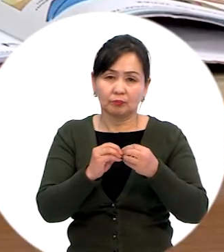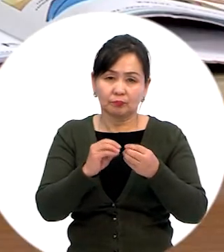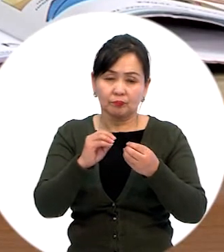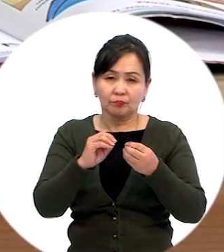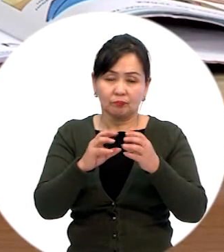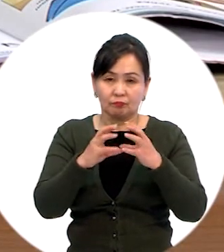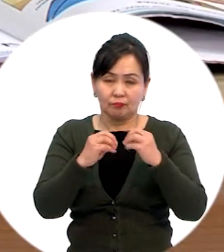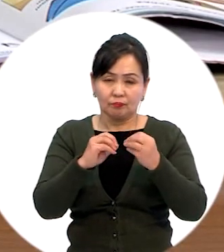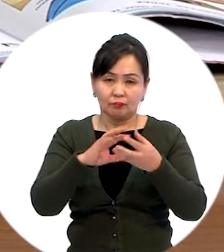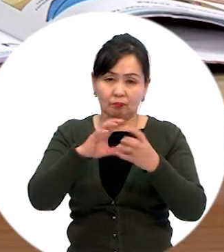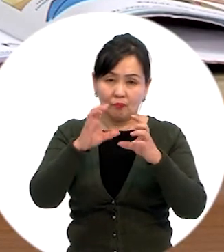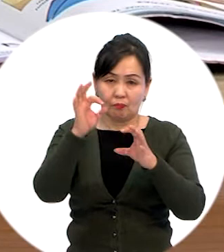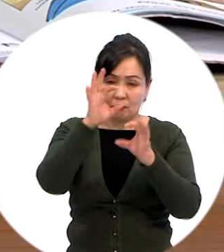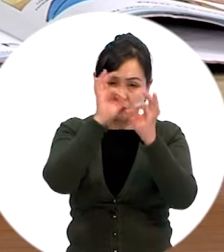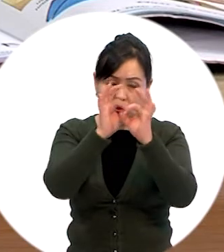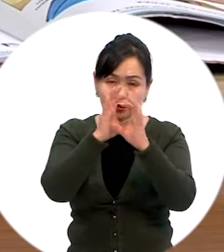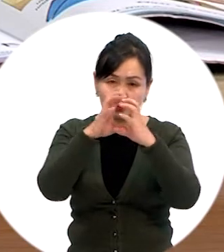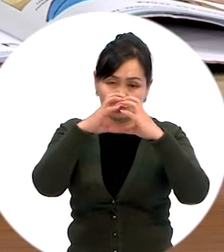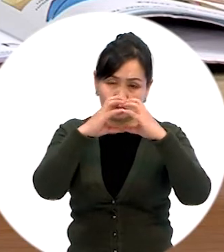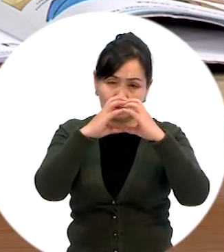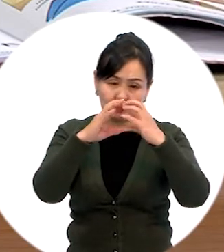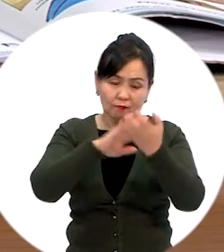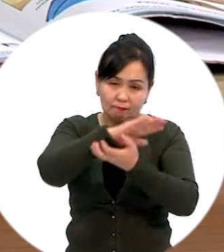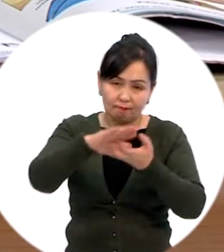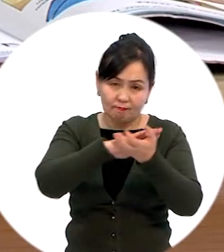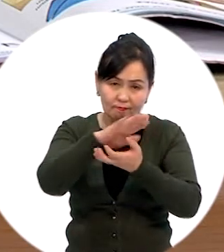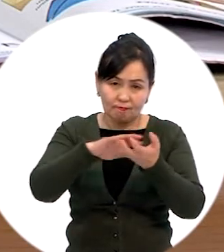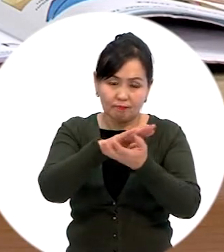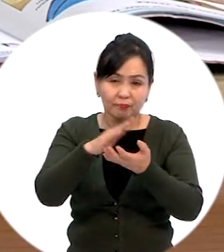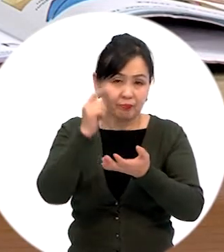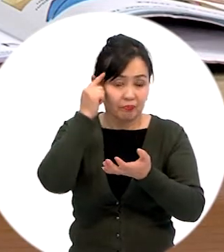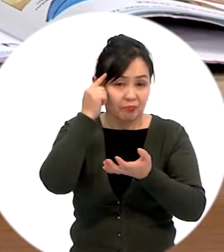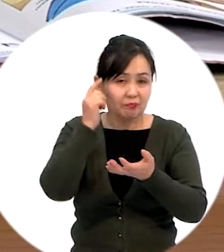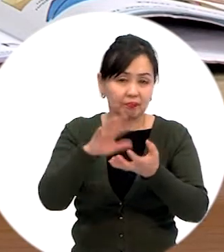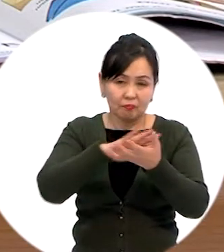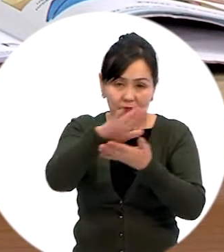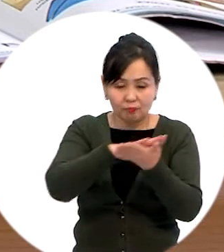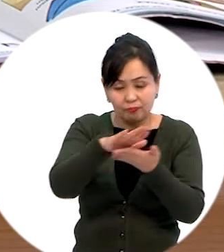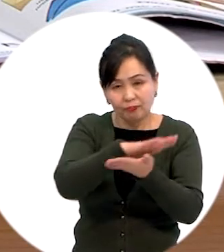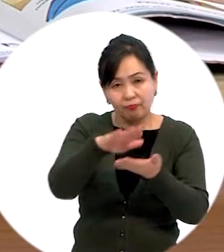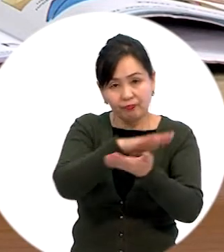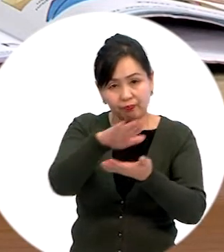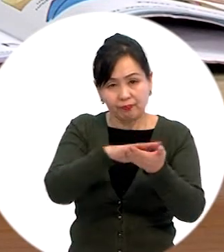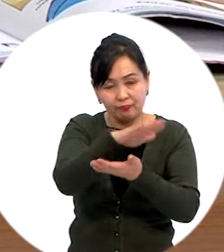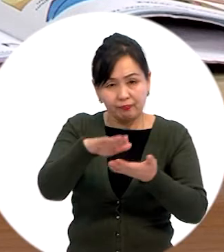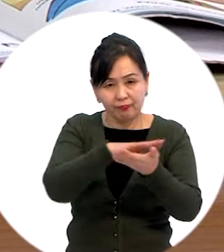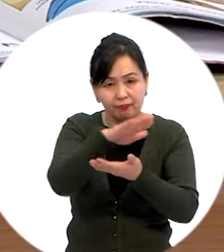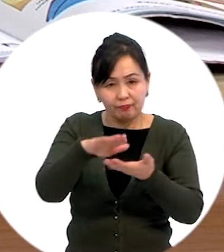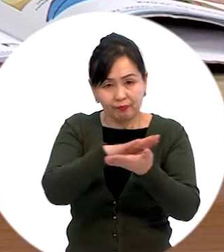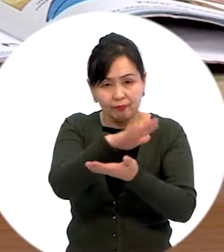бүрэн хэлэх аргыг ашигланаа. За бүрэн хэлэх арга. За бүрэн хэлэхдээ хоёр алганыхаа хооронд ингэж бүрэн хэлж